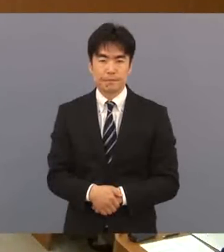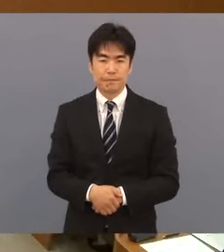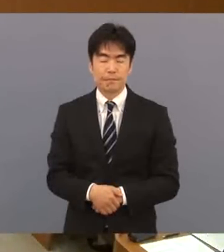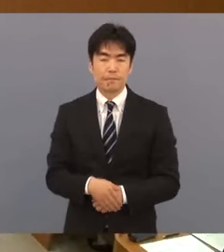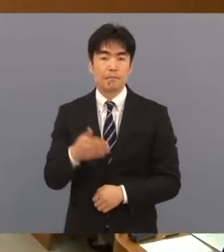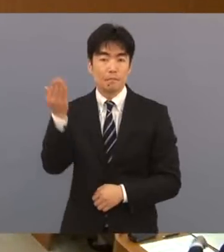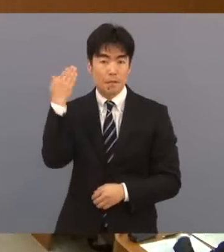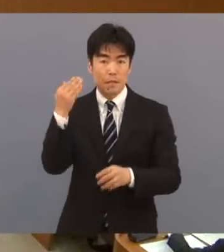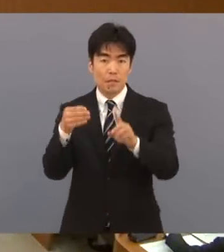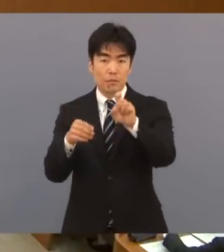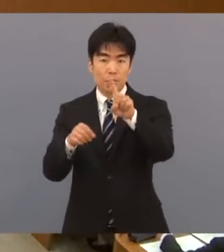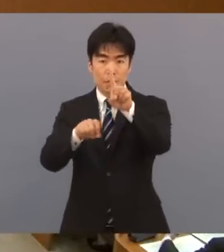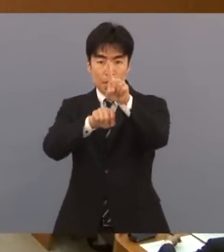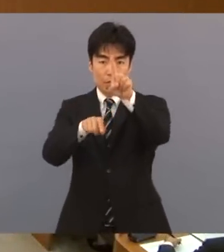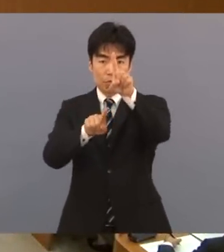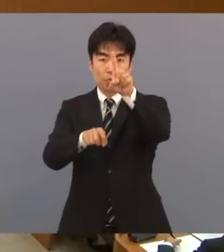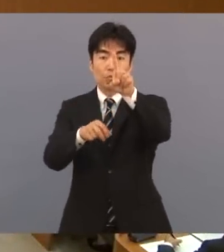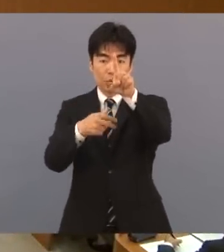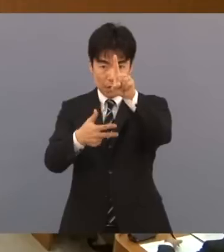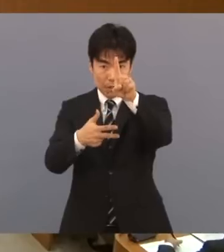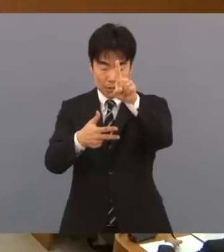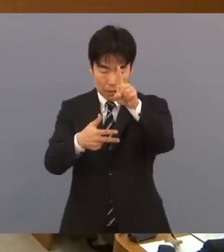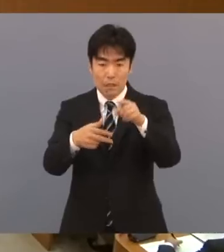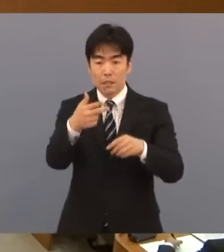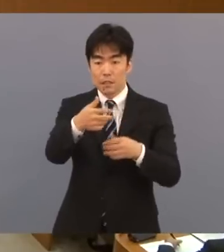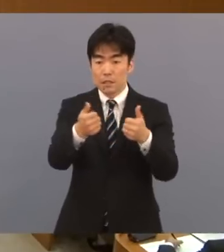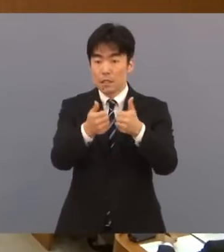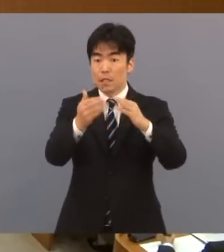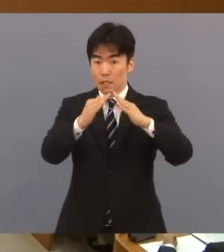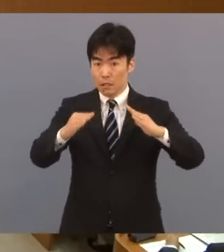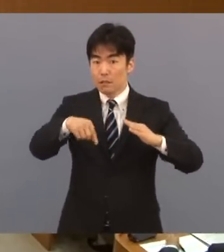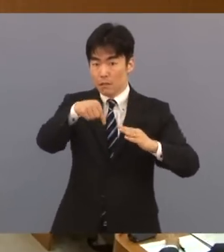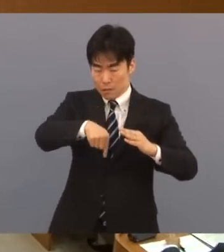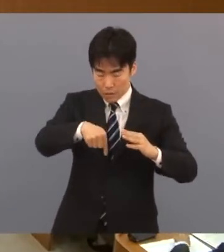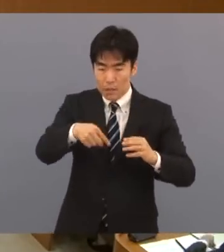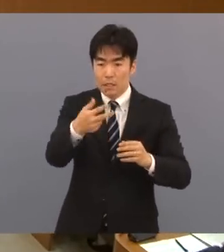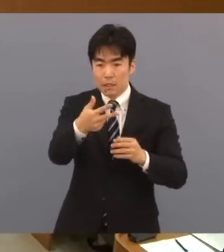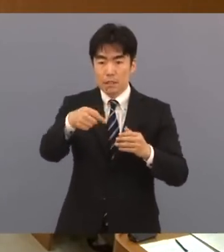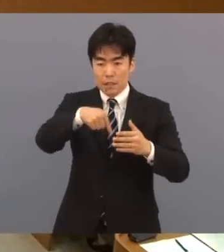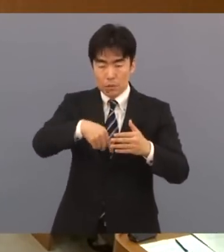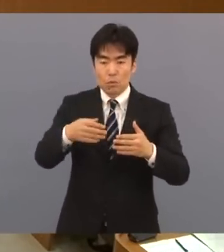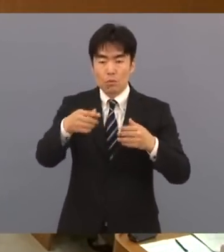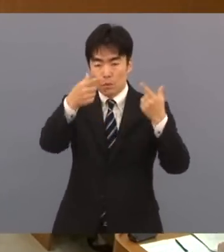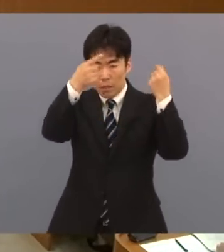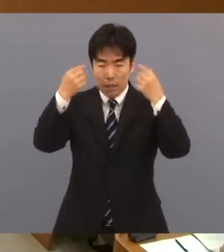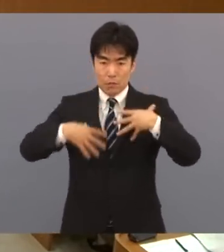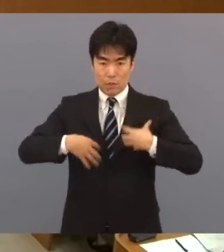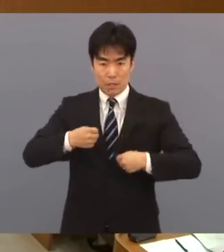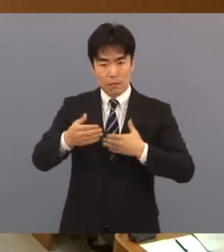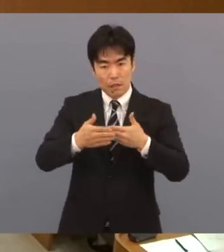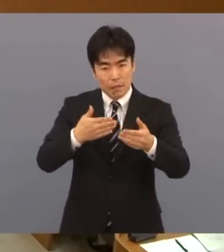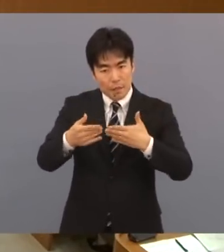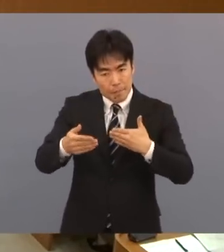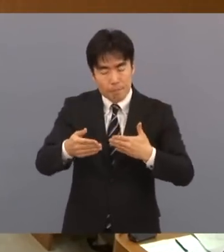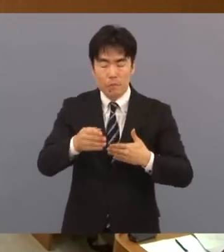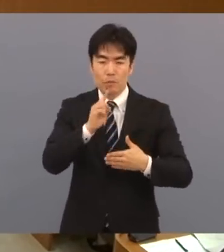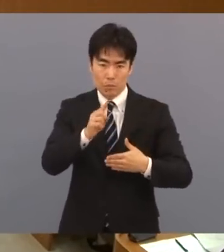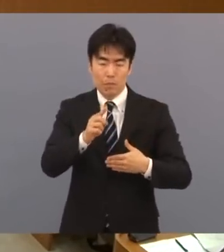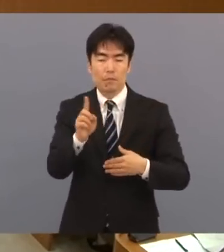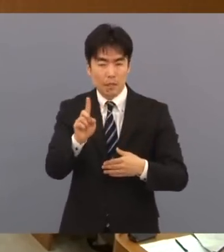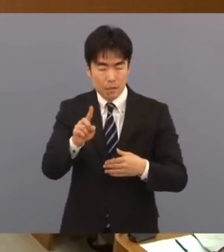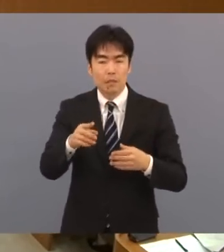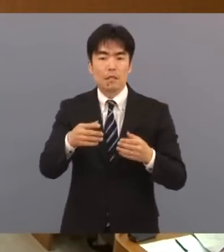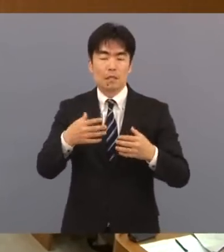11月17日、その市議会を市内の大学生たちが体験する学生議会が行われました